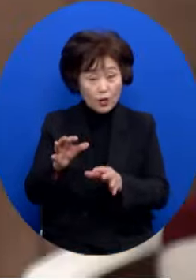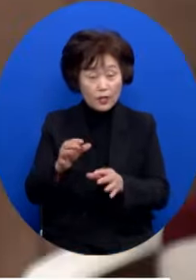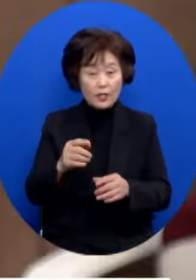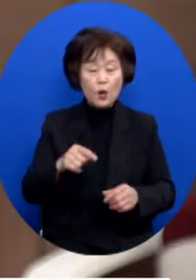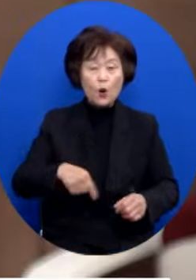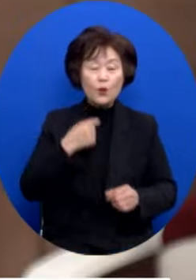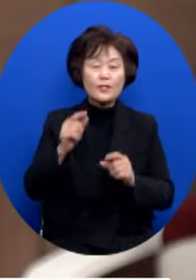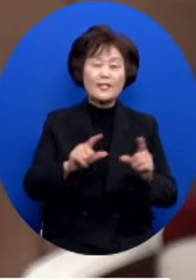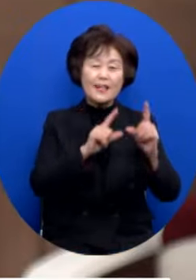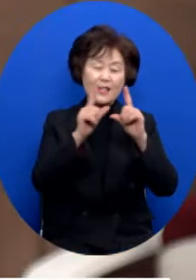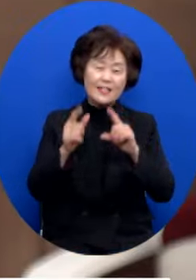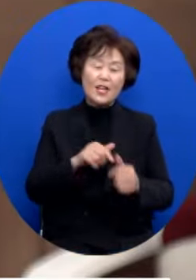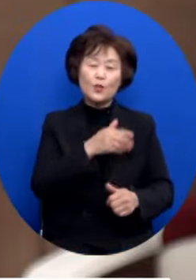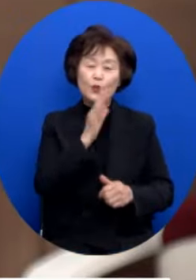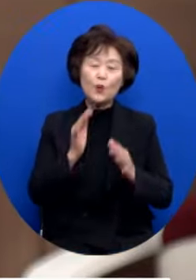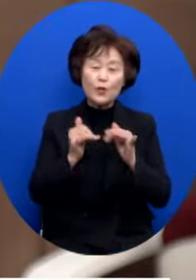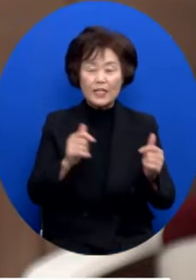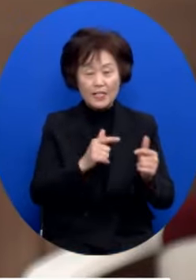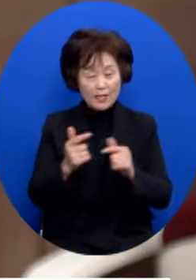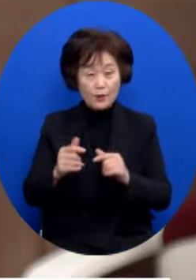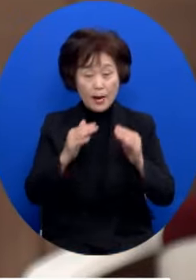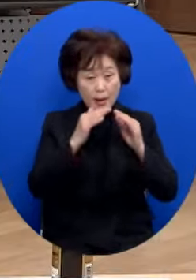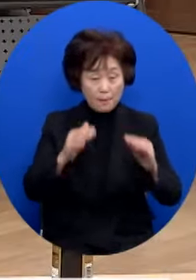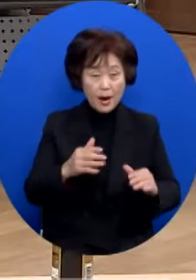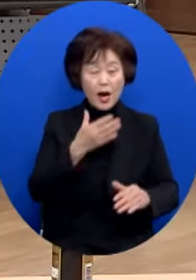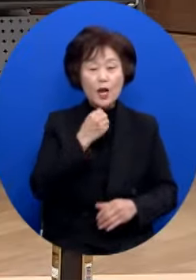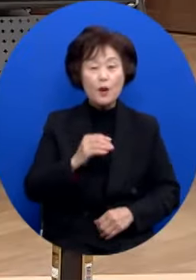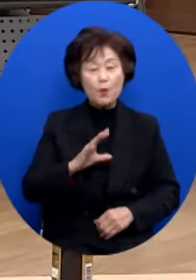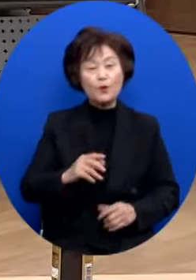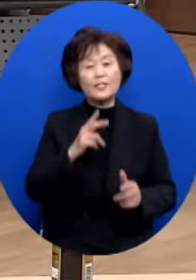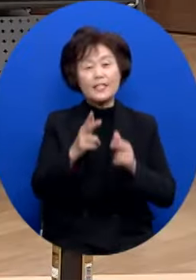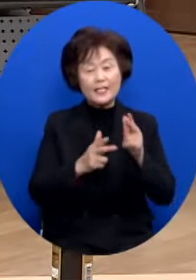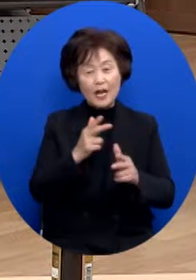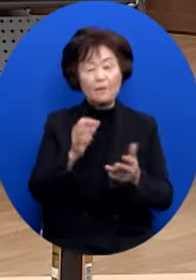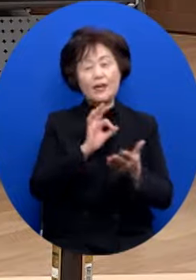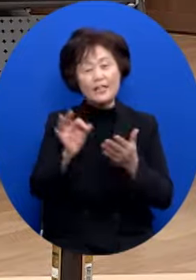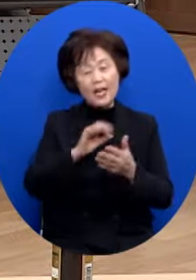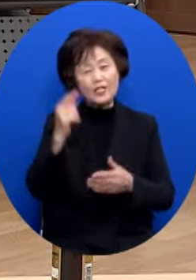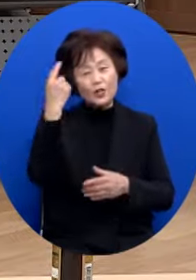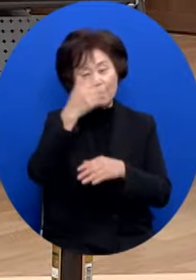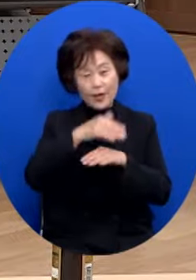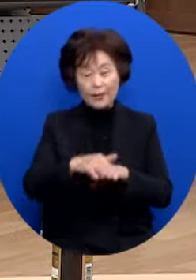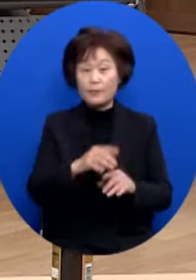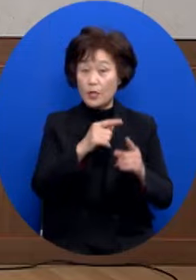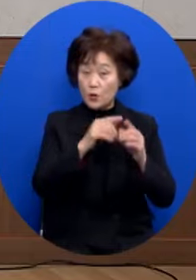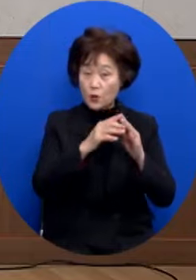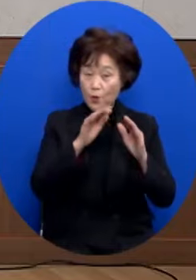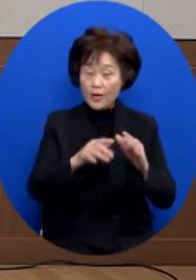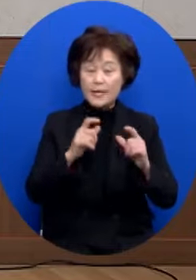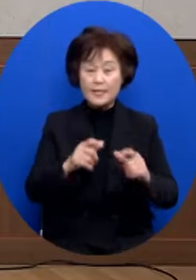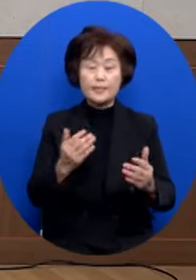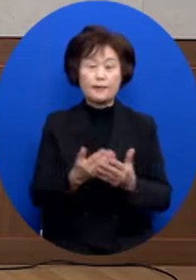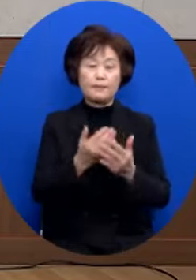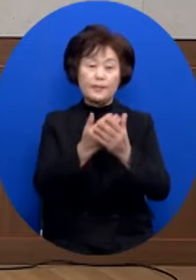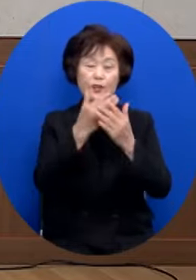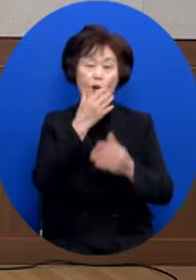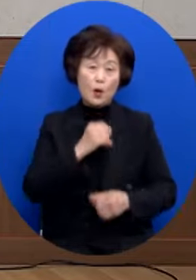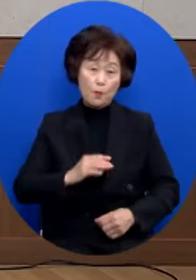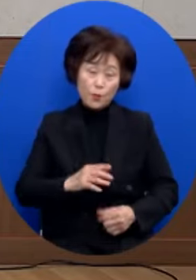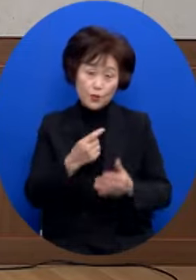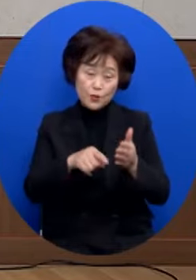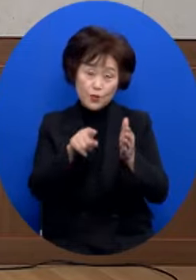지역 취약계층을 위한 마을 복지 사업에 사용될 예정입니다. 시와 임마누엘 교회는 지역 발전과 복지를